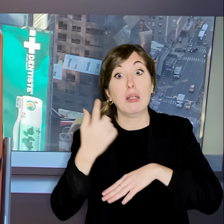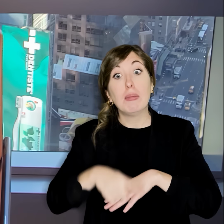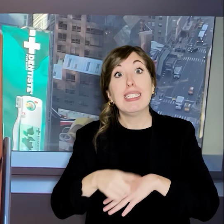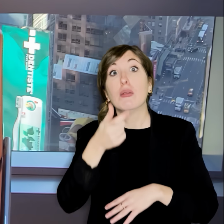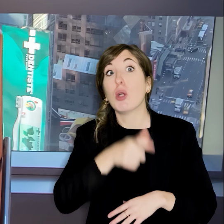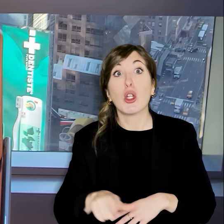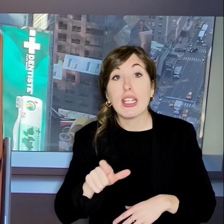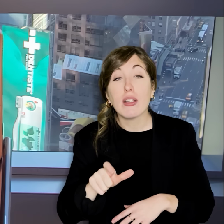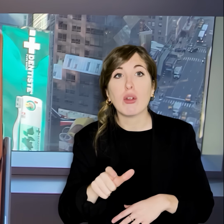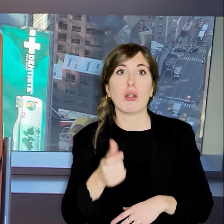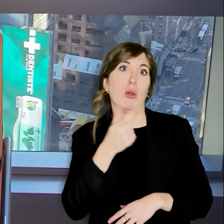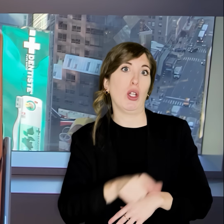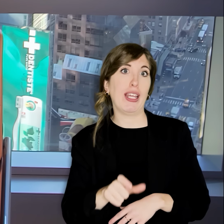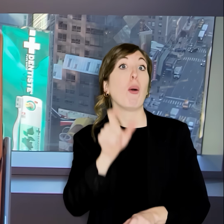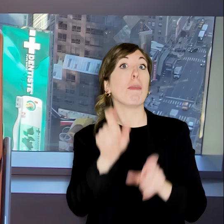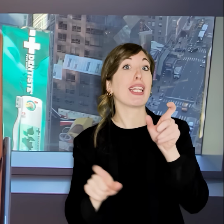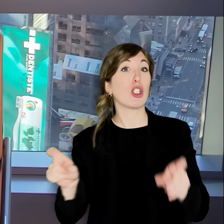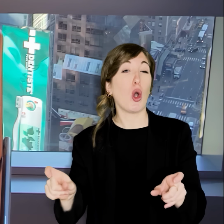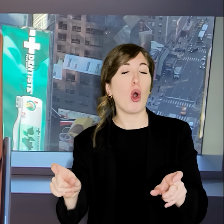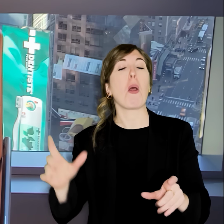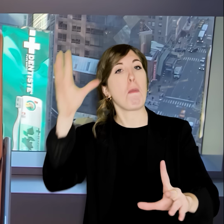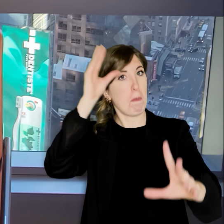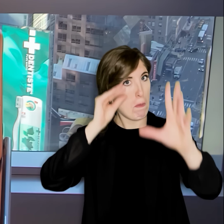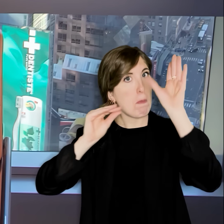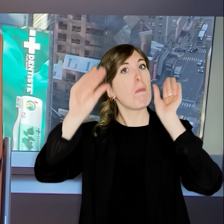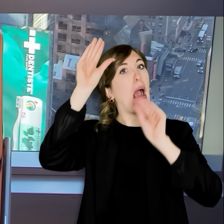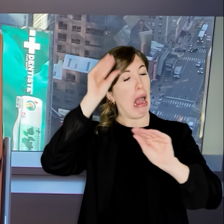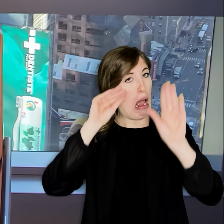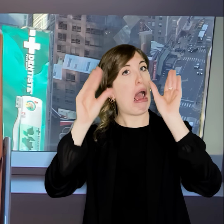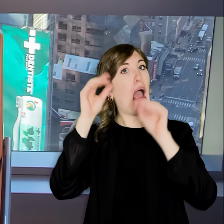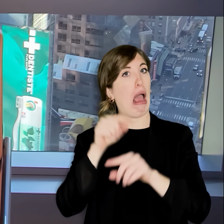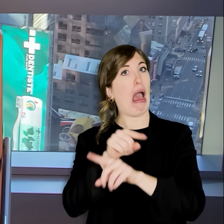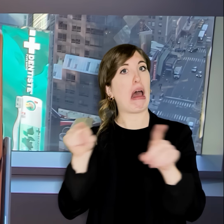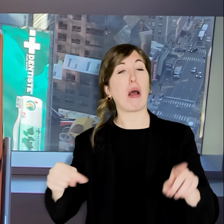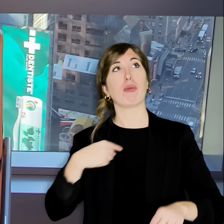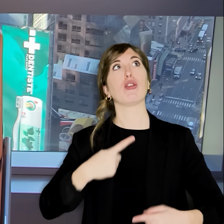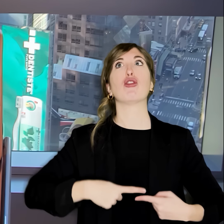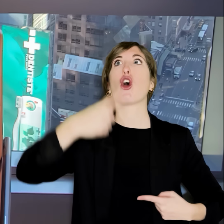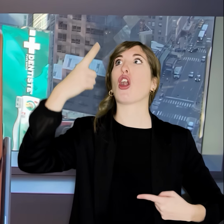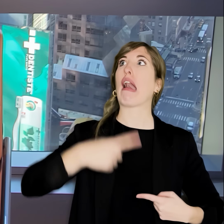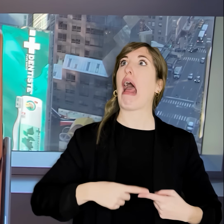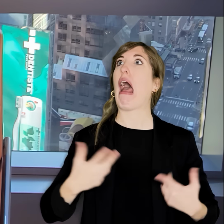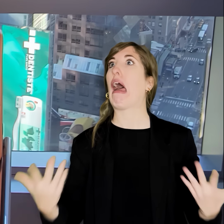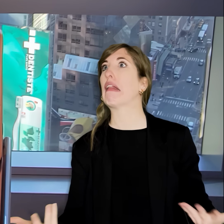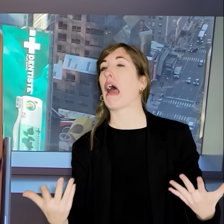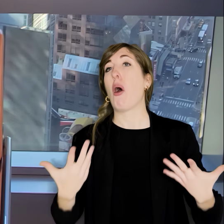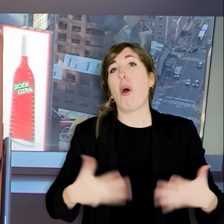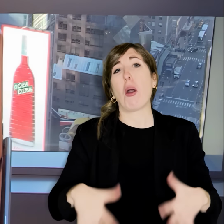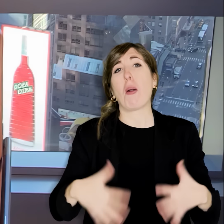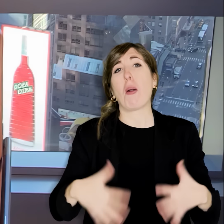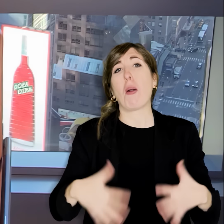comunque ha imparato io mediamente in una giornata faccio l' 80% ormai di visite sono mappature di